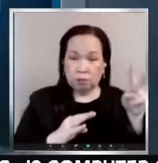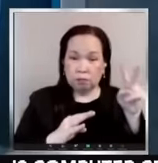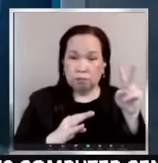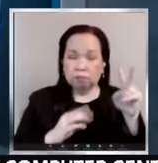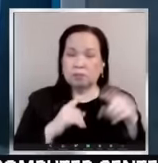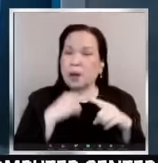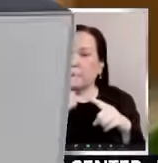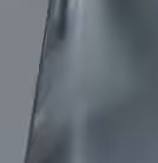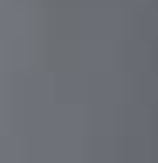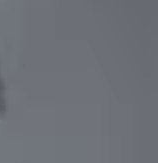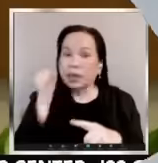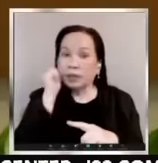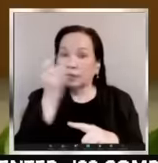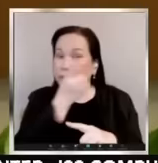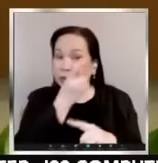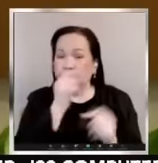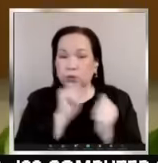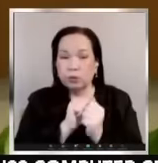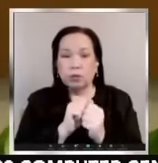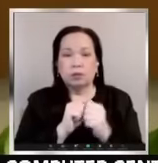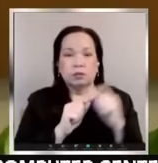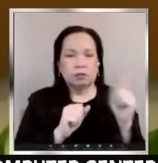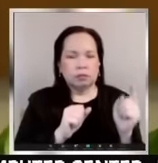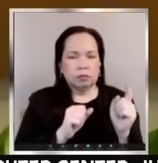Ian Cruz.